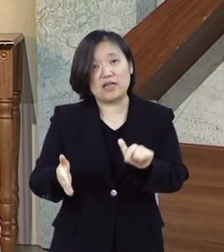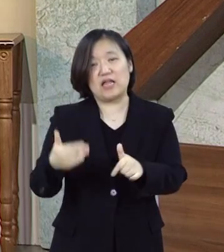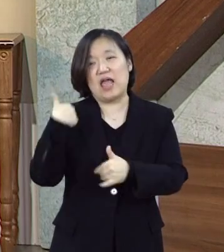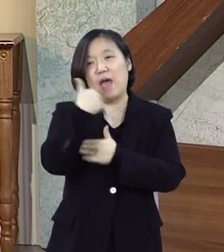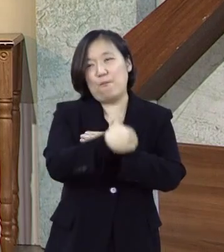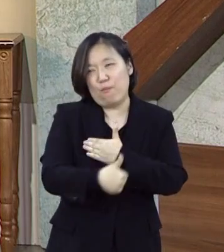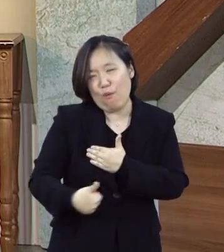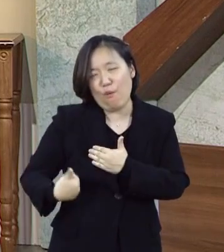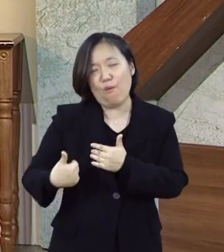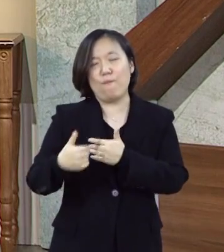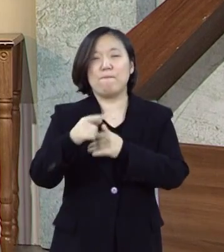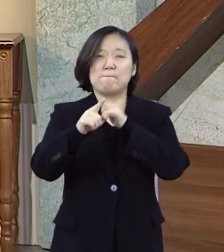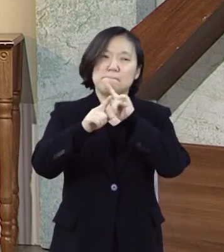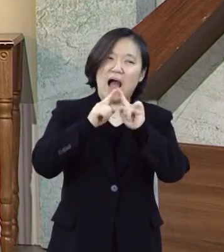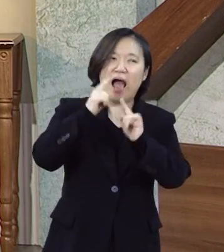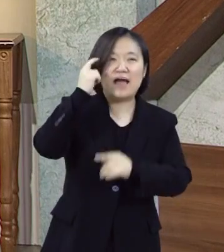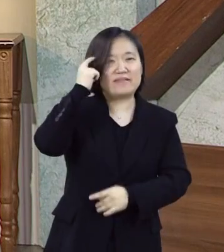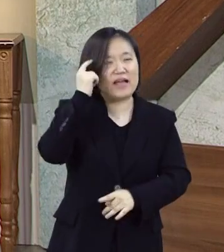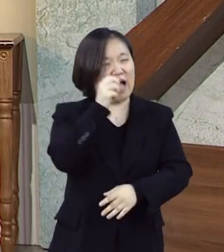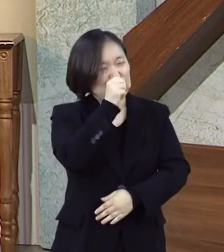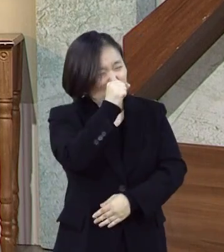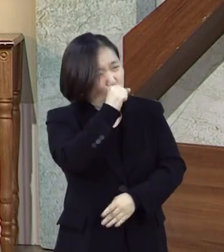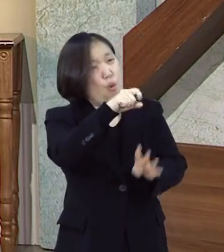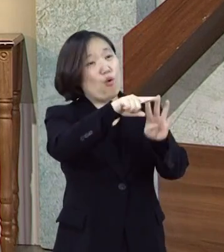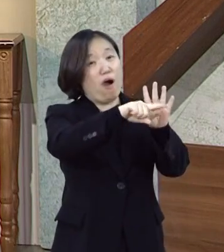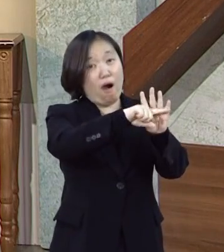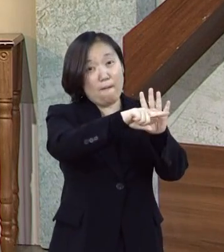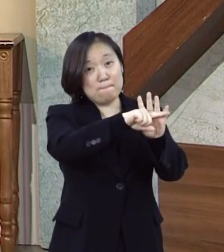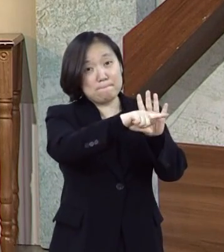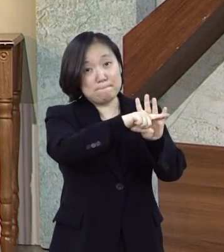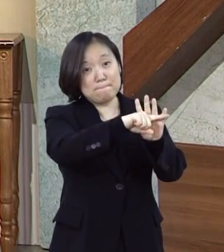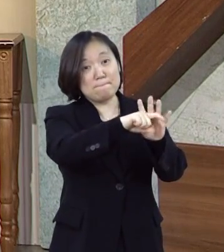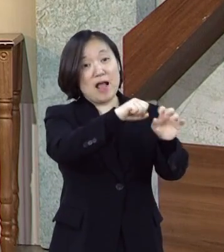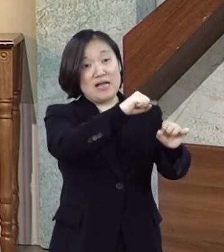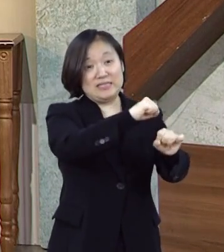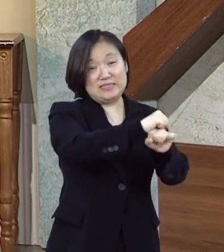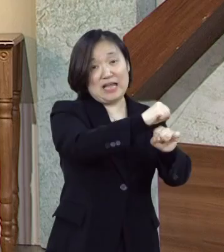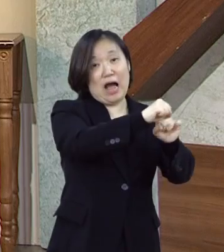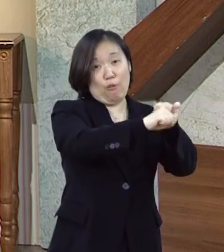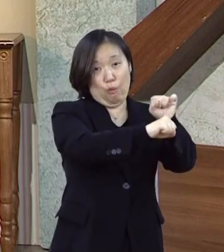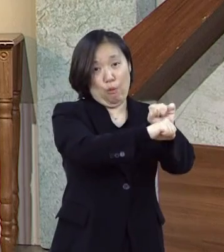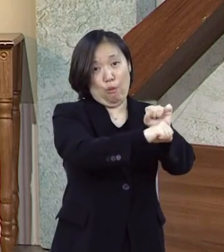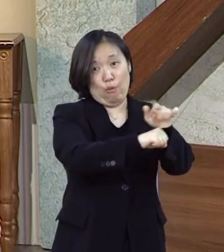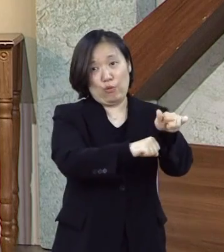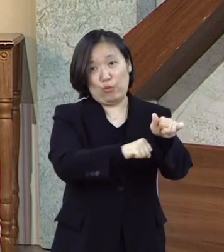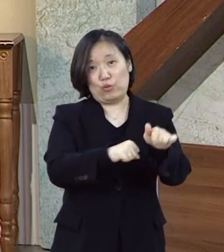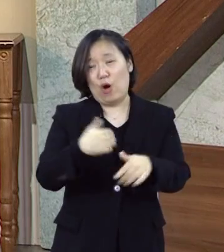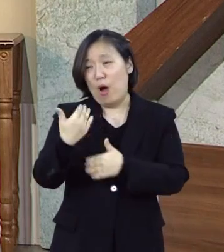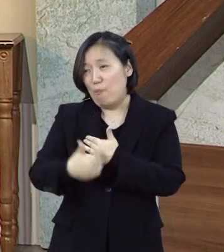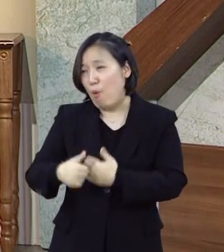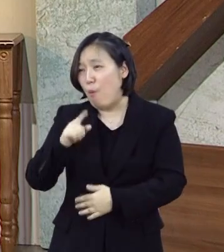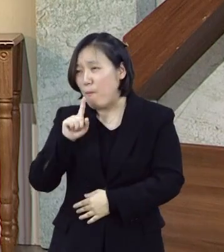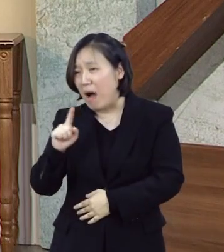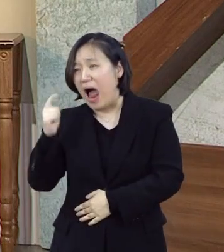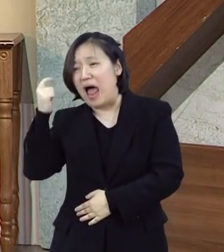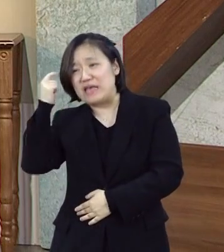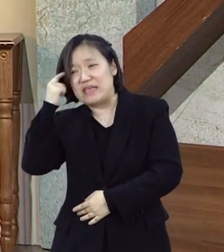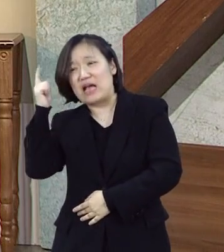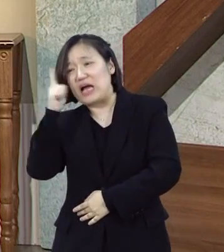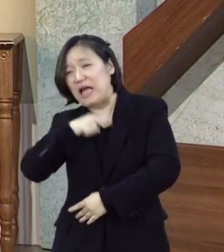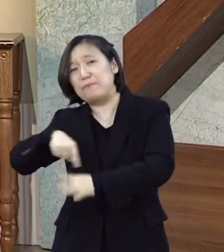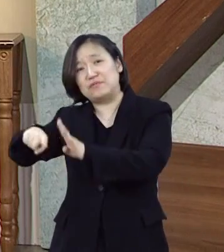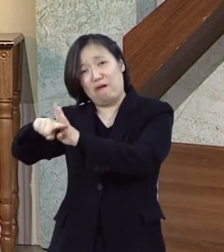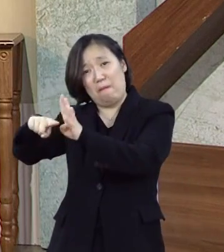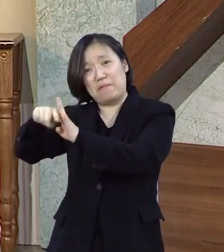지어놓은 좋은 인연도 많고 몸과 말과 생각으로 지은 그 악한 인연들도 있고